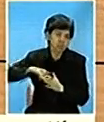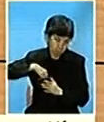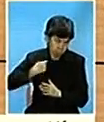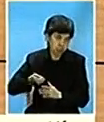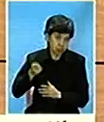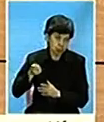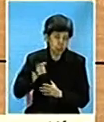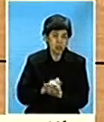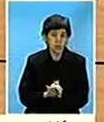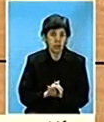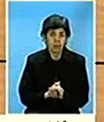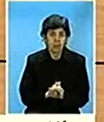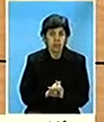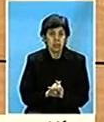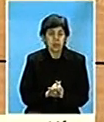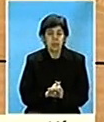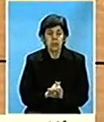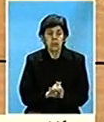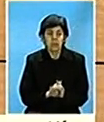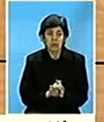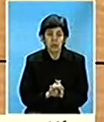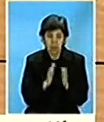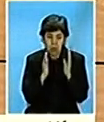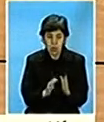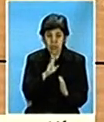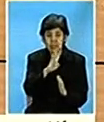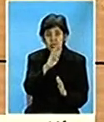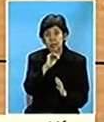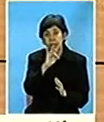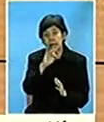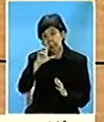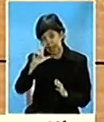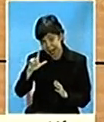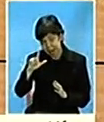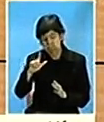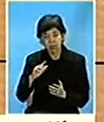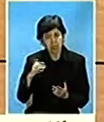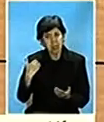นี้48ล้านคนเนี่ยก็ยังมี